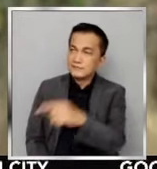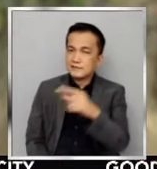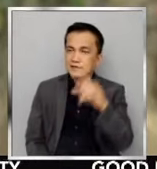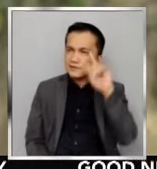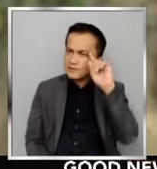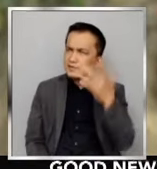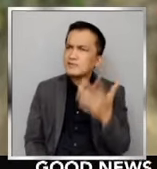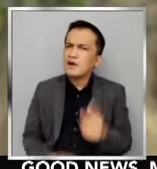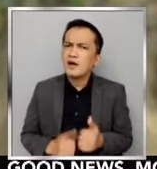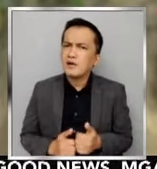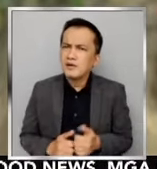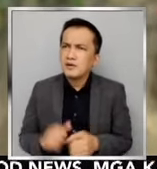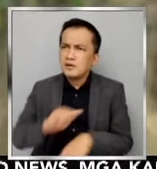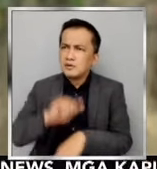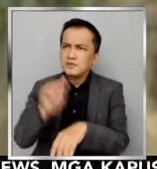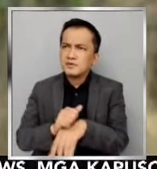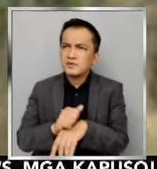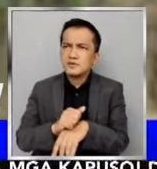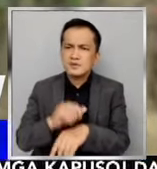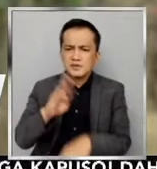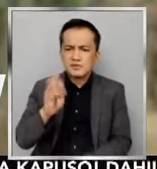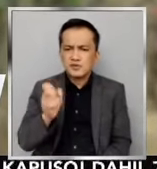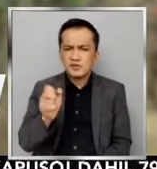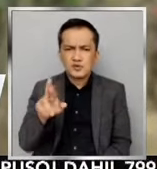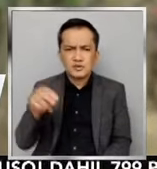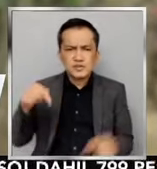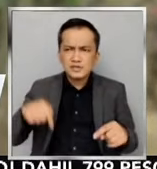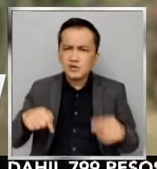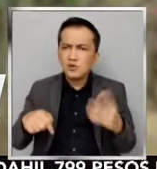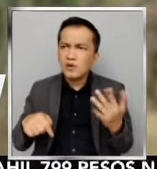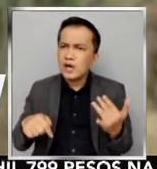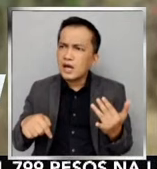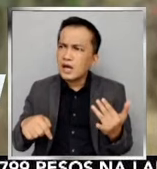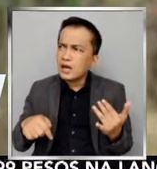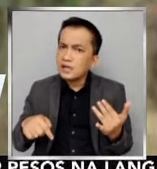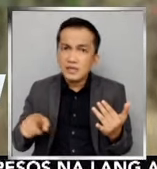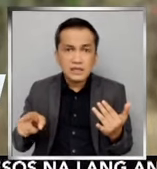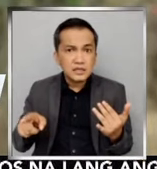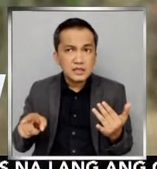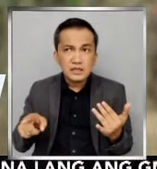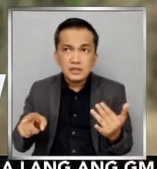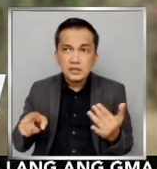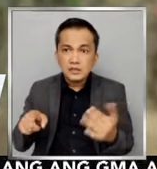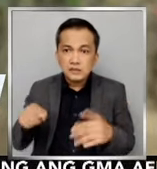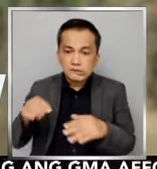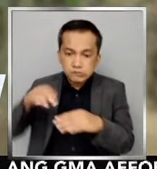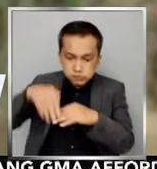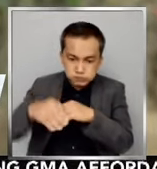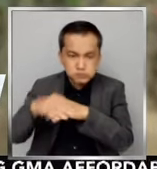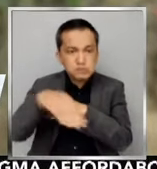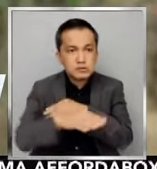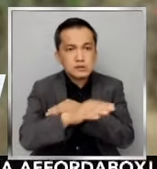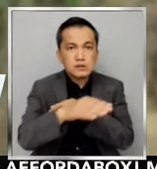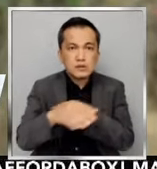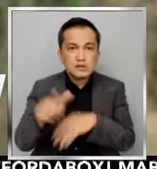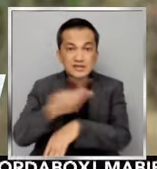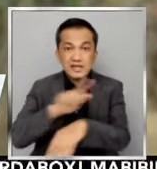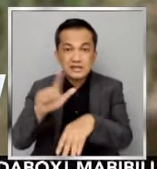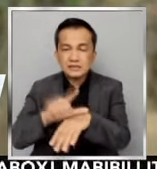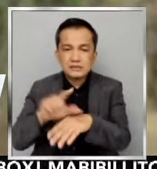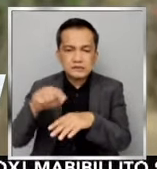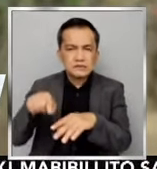dito dahil nga yung terrain niya di naman ganun ka dali